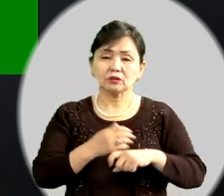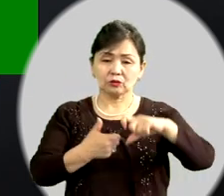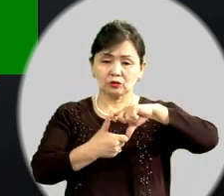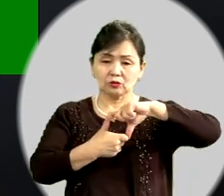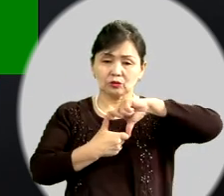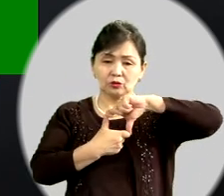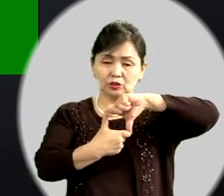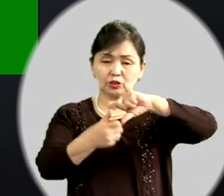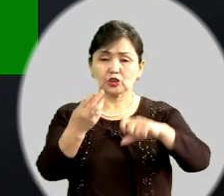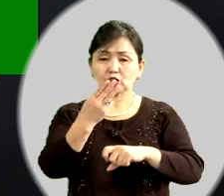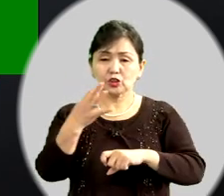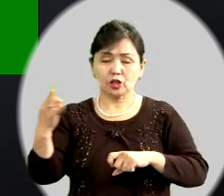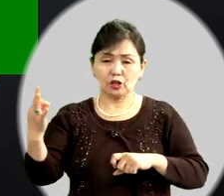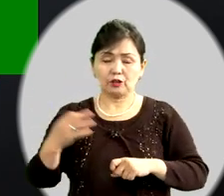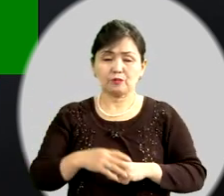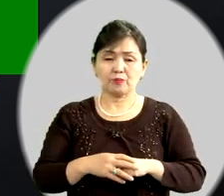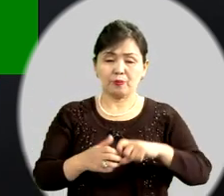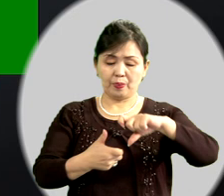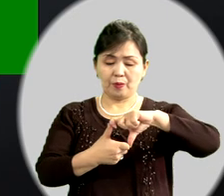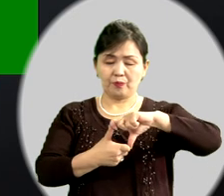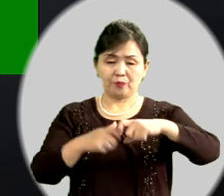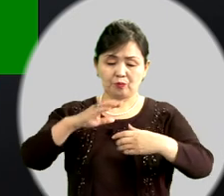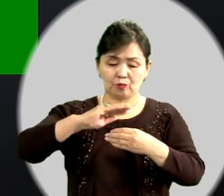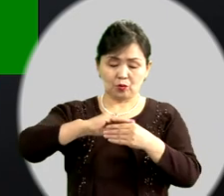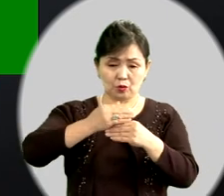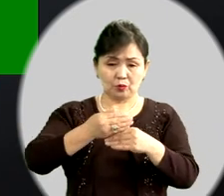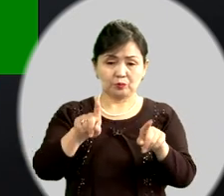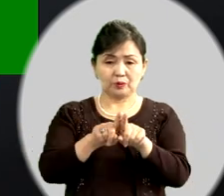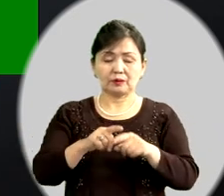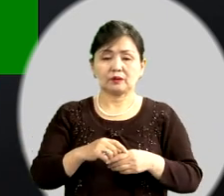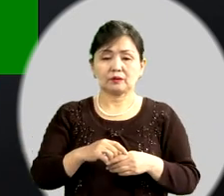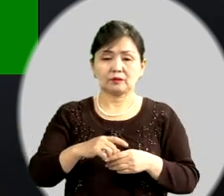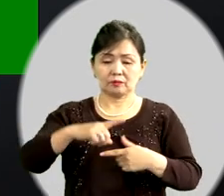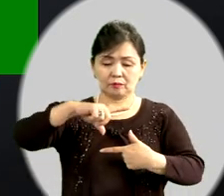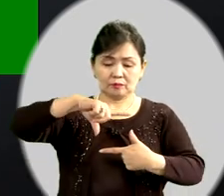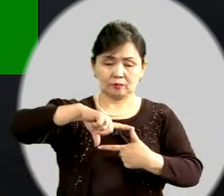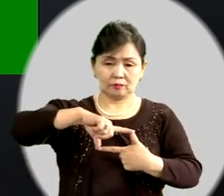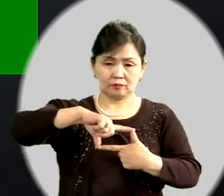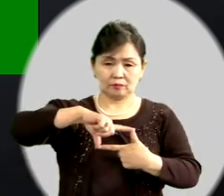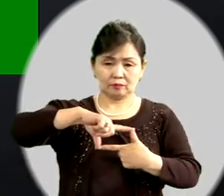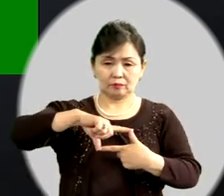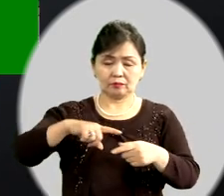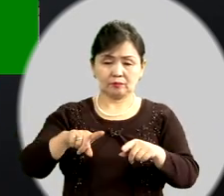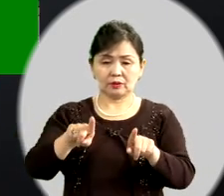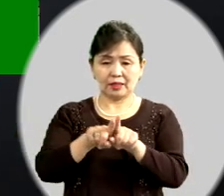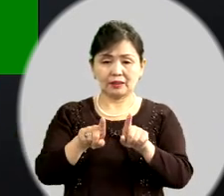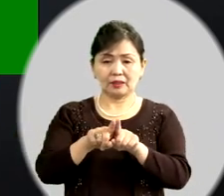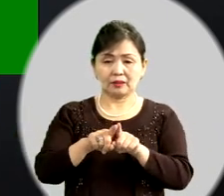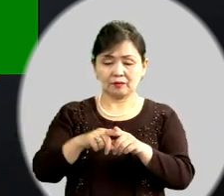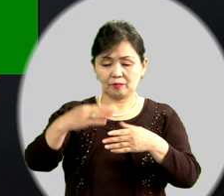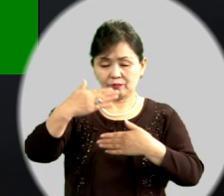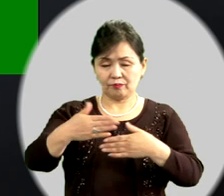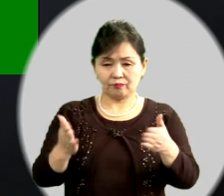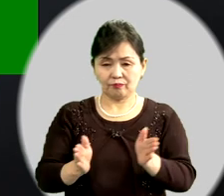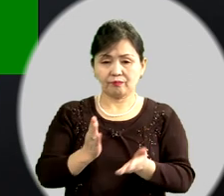шоо буюу математикт куб гэж нэрлэдэг. За, дараагийнх нь мөн хайрцаг хэлбэртэй биет байна. Энэ хоёр